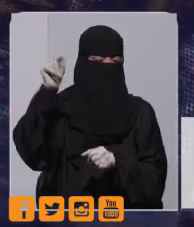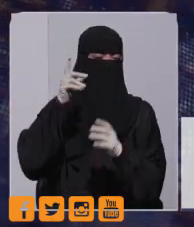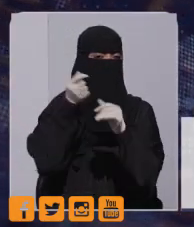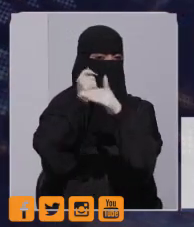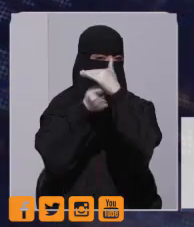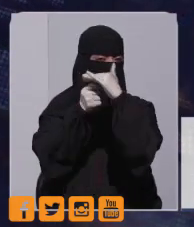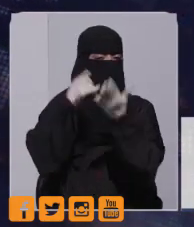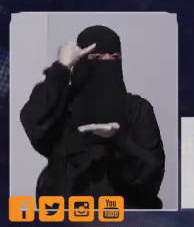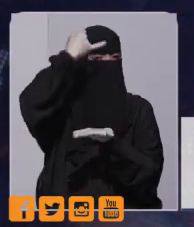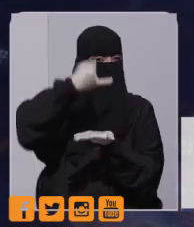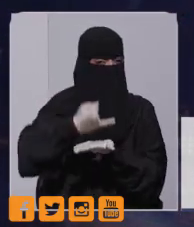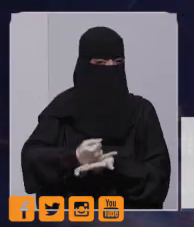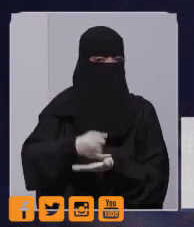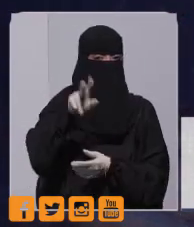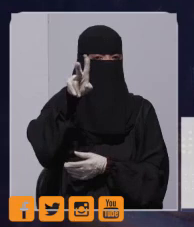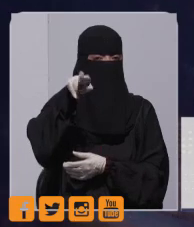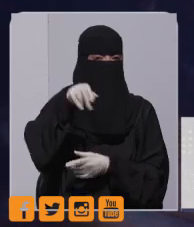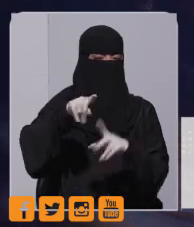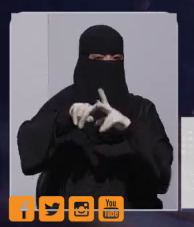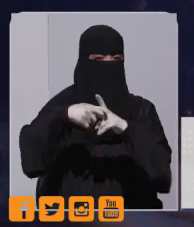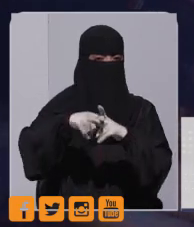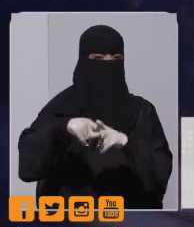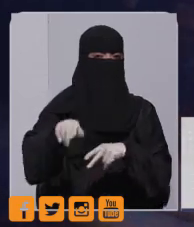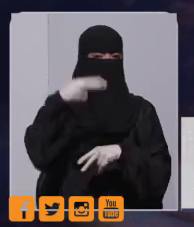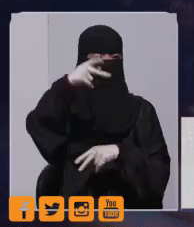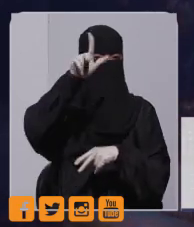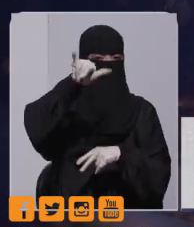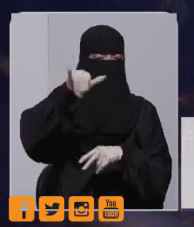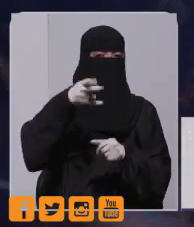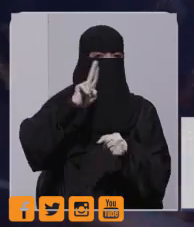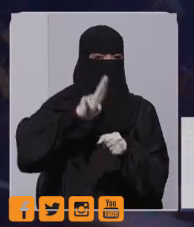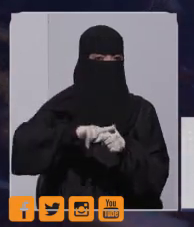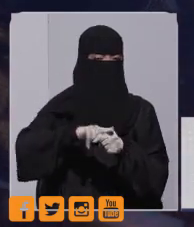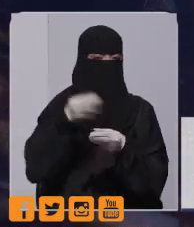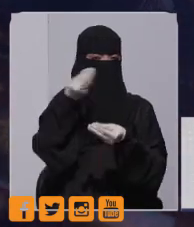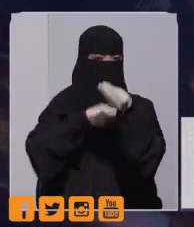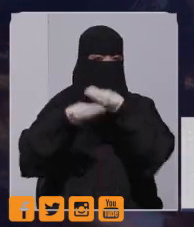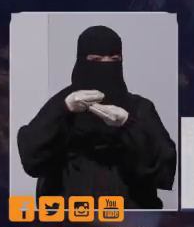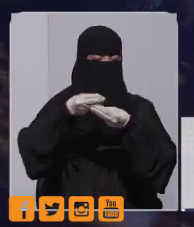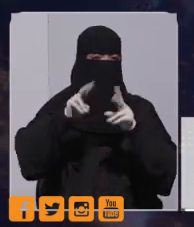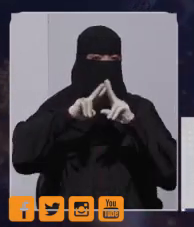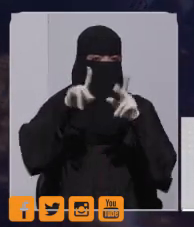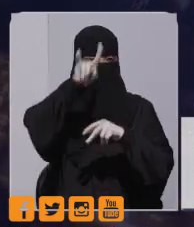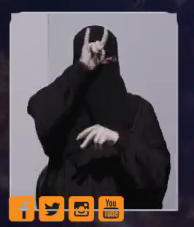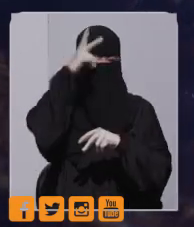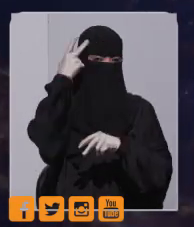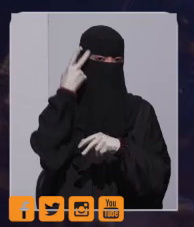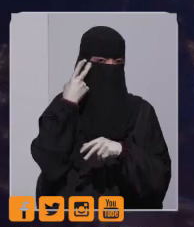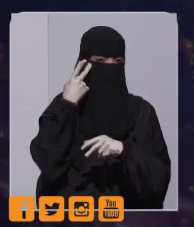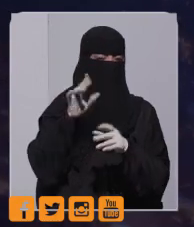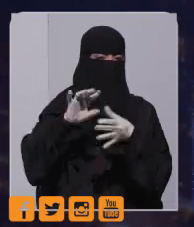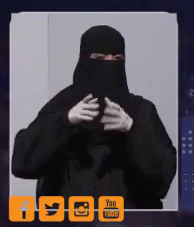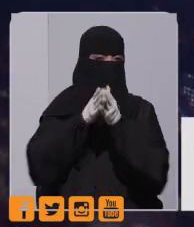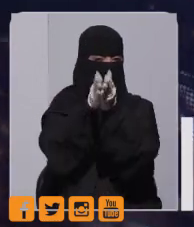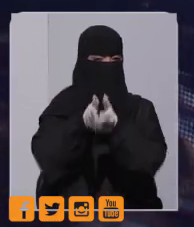قضى بتكليف الاخ المهندس علي ابو بكر عبد الله بارحيم مستشارا لمحافظ محافظه حضرموت